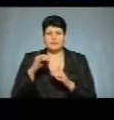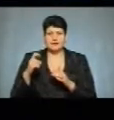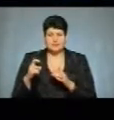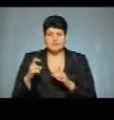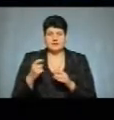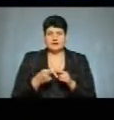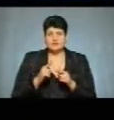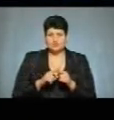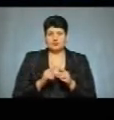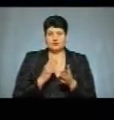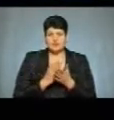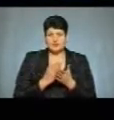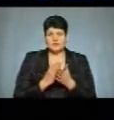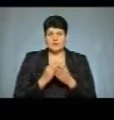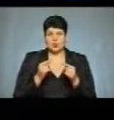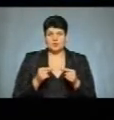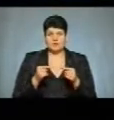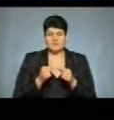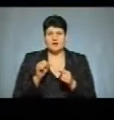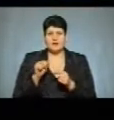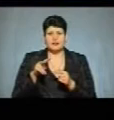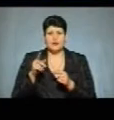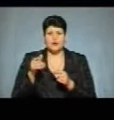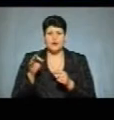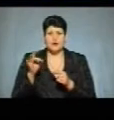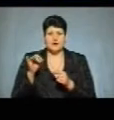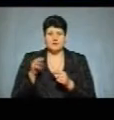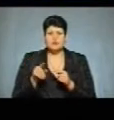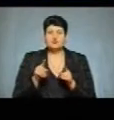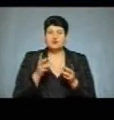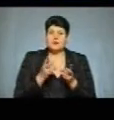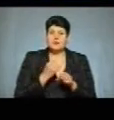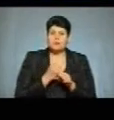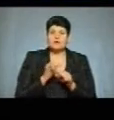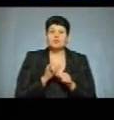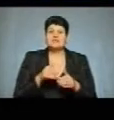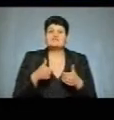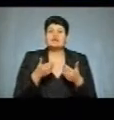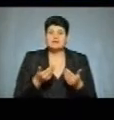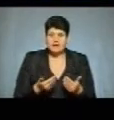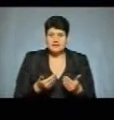на сайті у нас конкретний чіткий алгоритм, що треба робити і куди звертатись для того, щоб